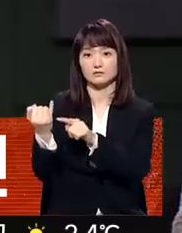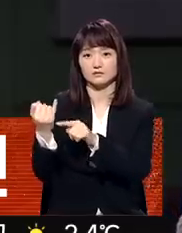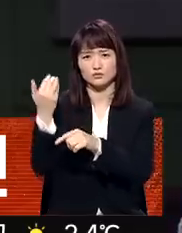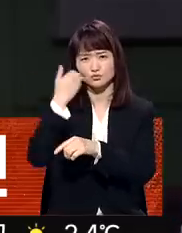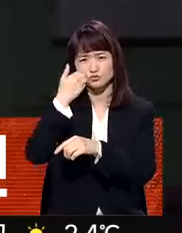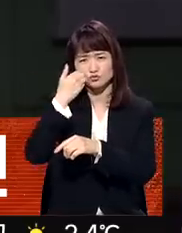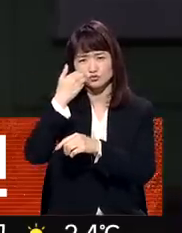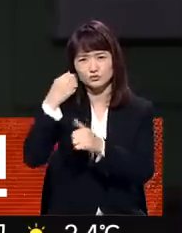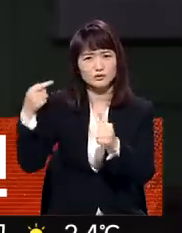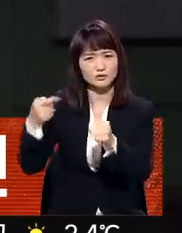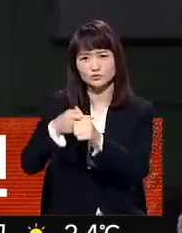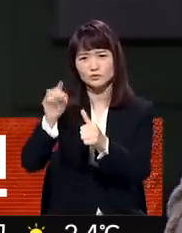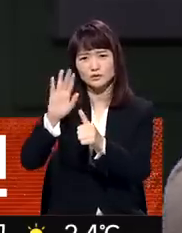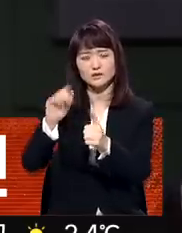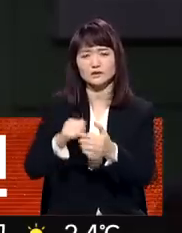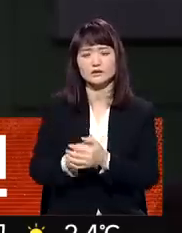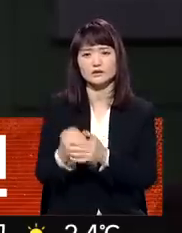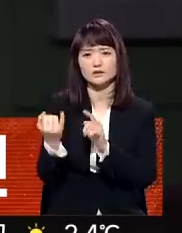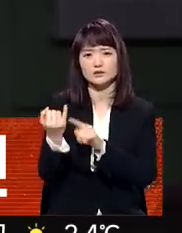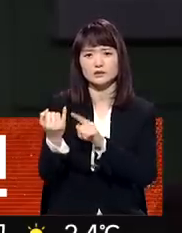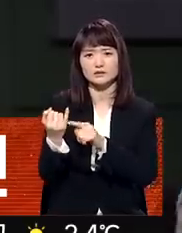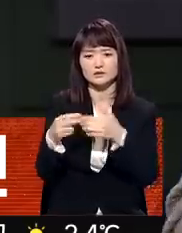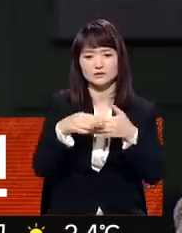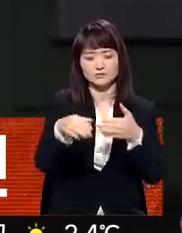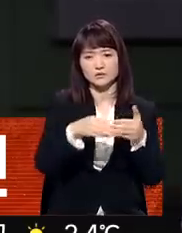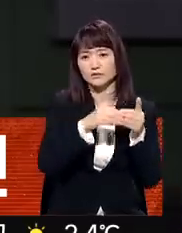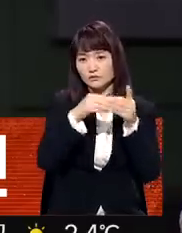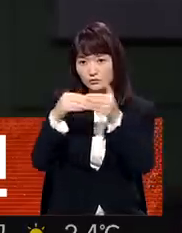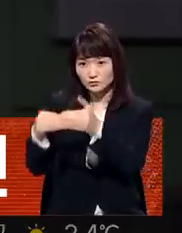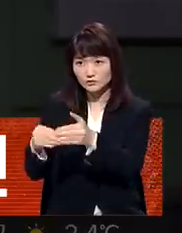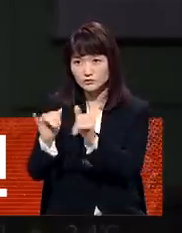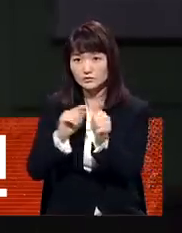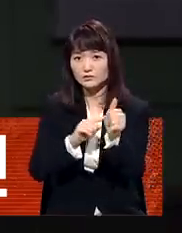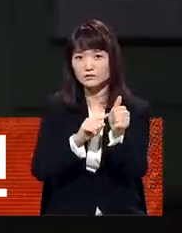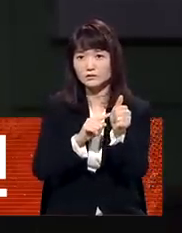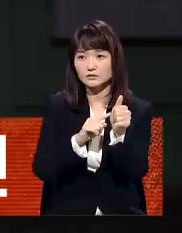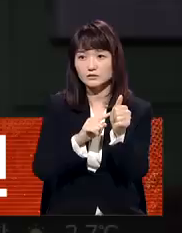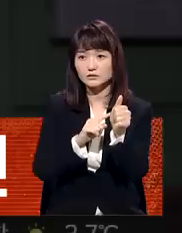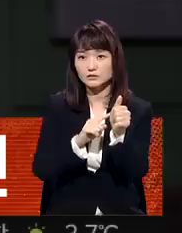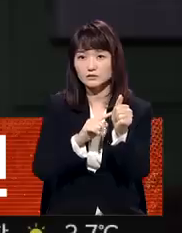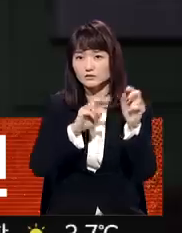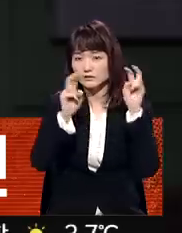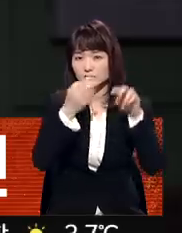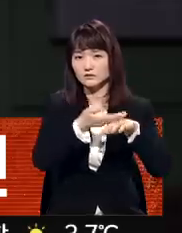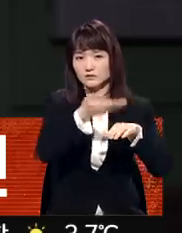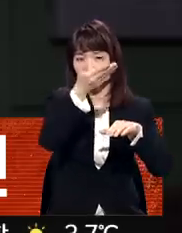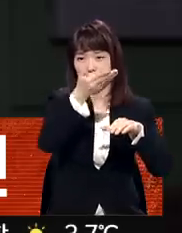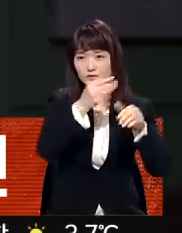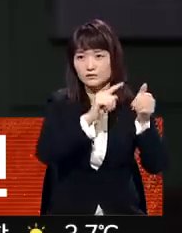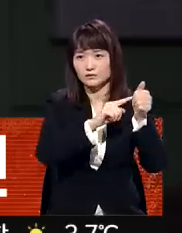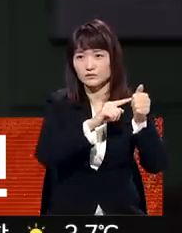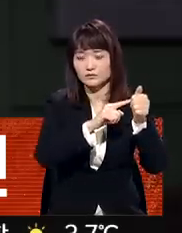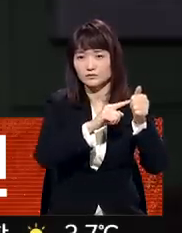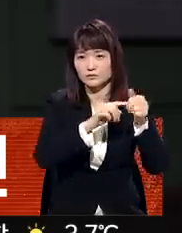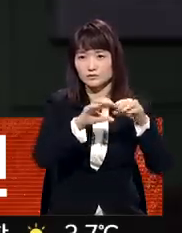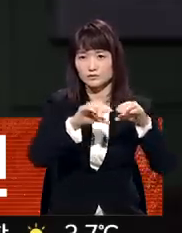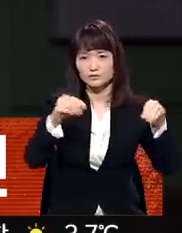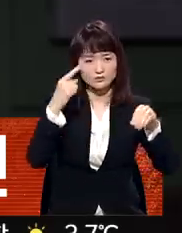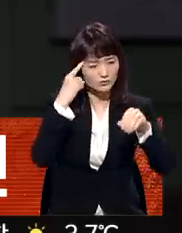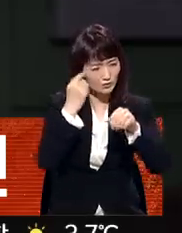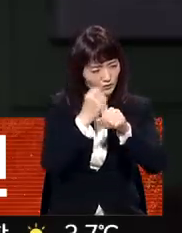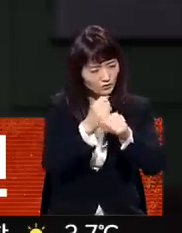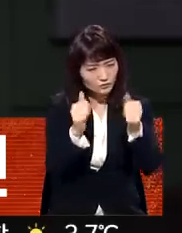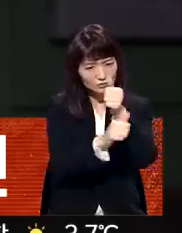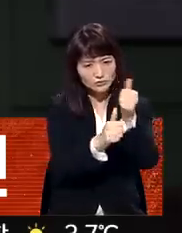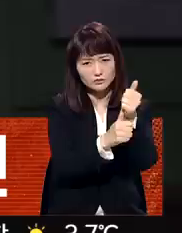타살되는 적은 없었는데요이 당시 여성을 병원에 데리고 온 인물이 바로 여성의 직장 상사인 국토연구원 전